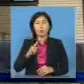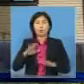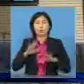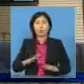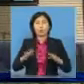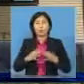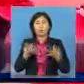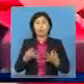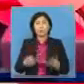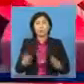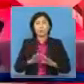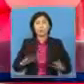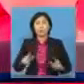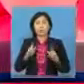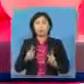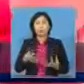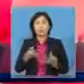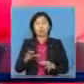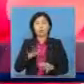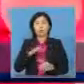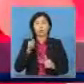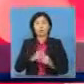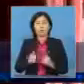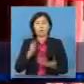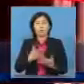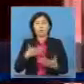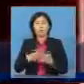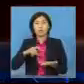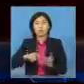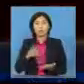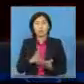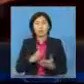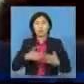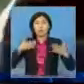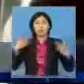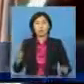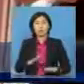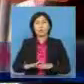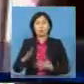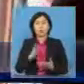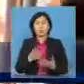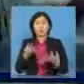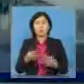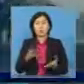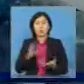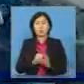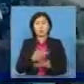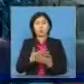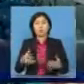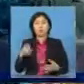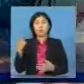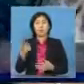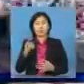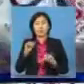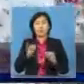дом позволяет детям ощутить настоящую свободу. У каждого здесь будет свой уголок. Обширная придомовая территория позволит заниматься подсобным